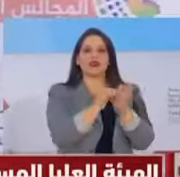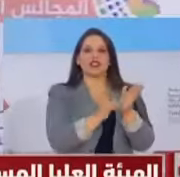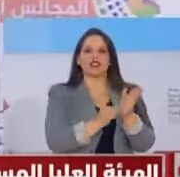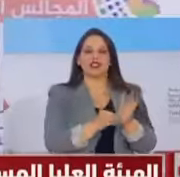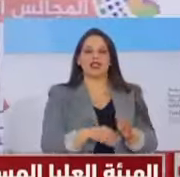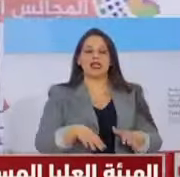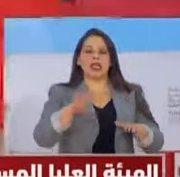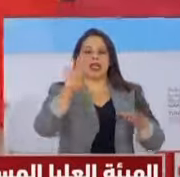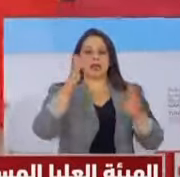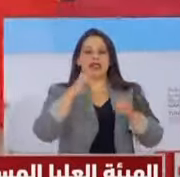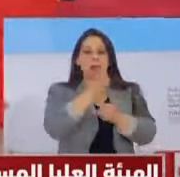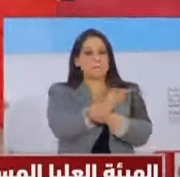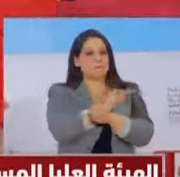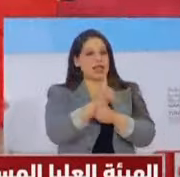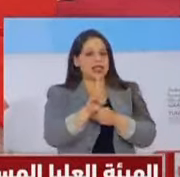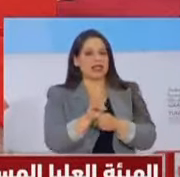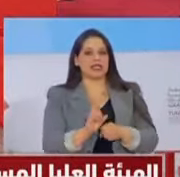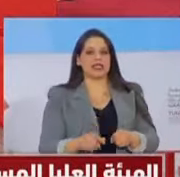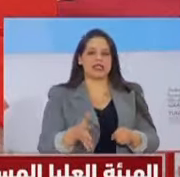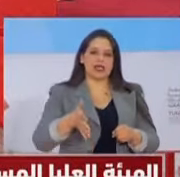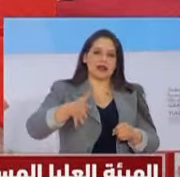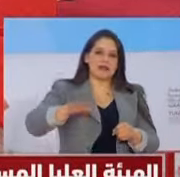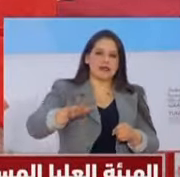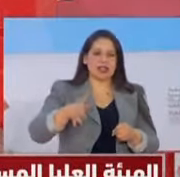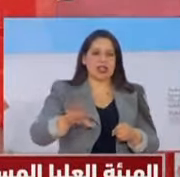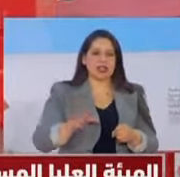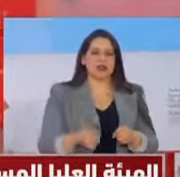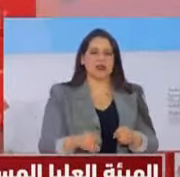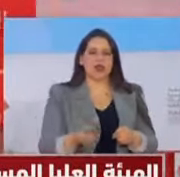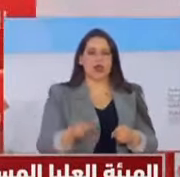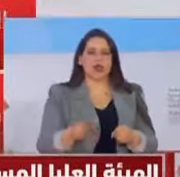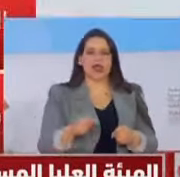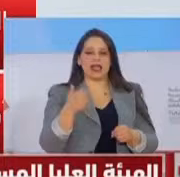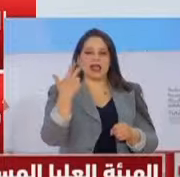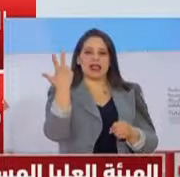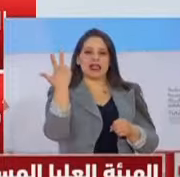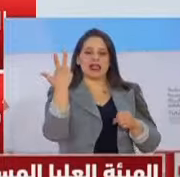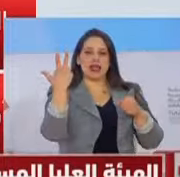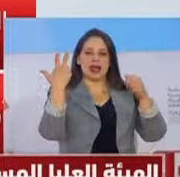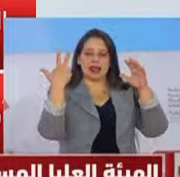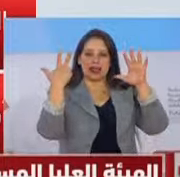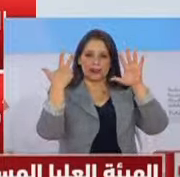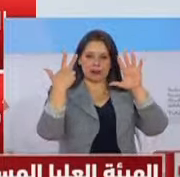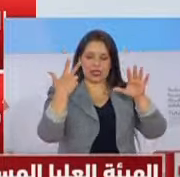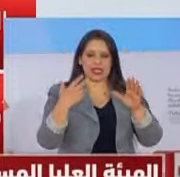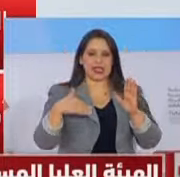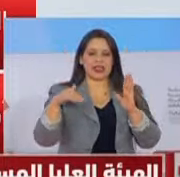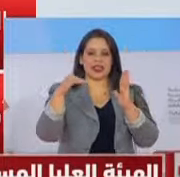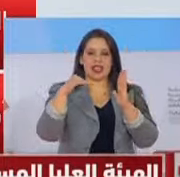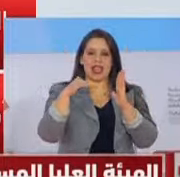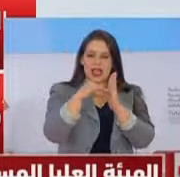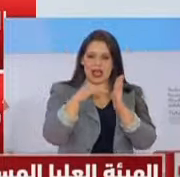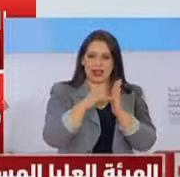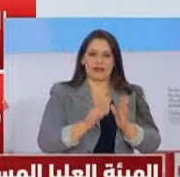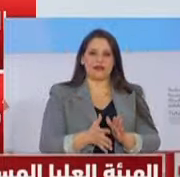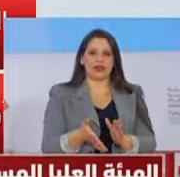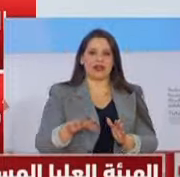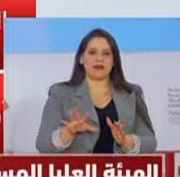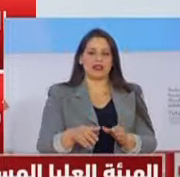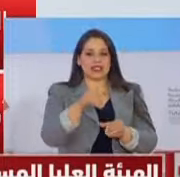4 ملاين و181 871 ناخب عدد الذين قاموا بالتصويت